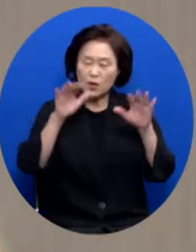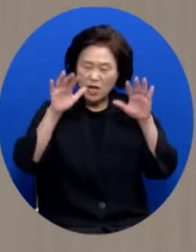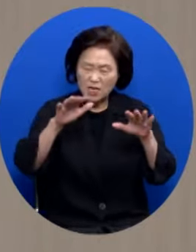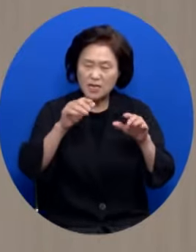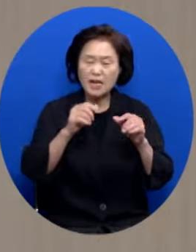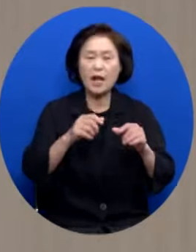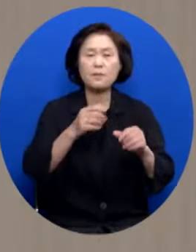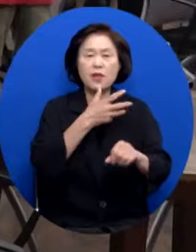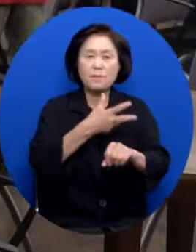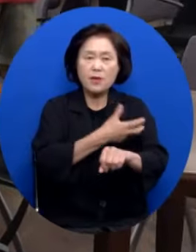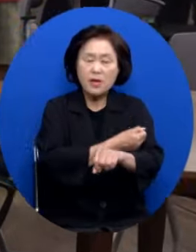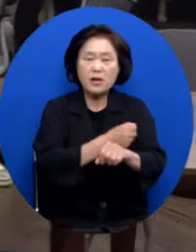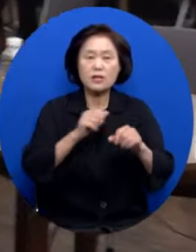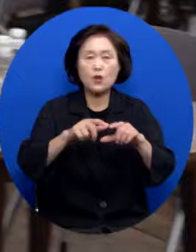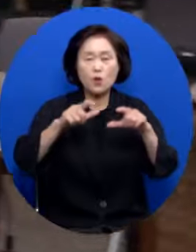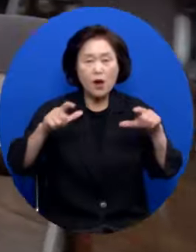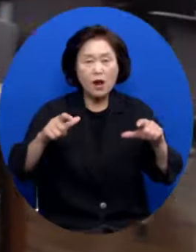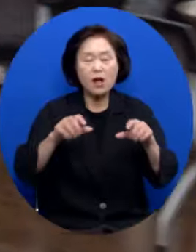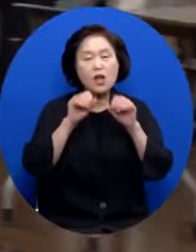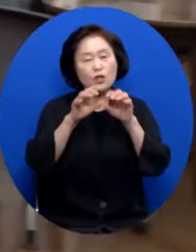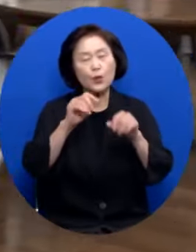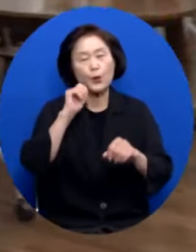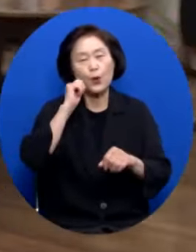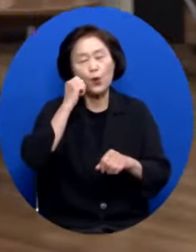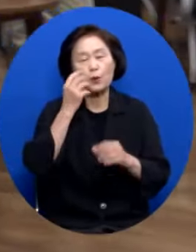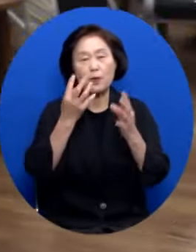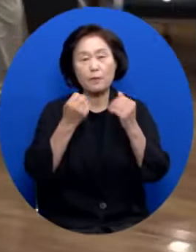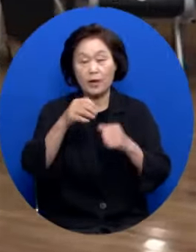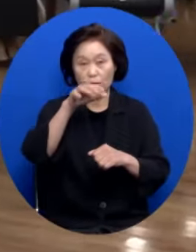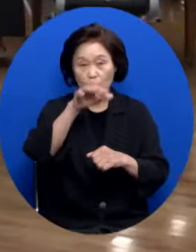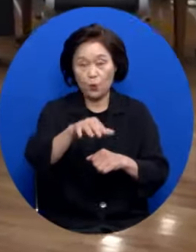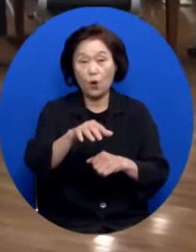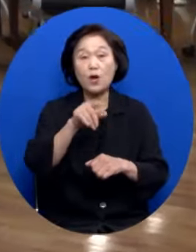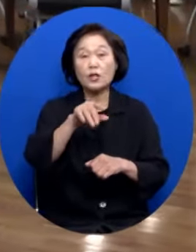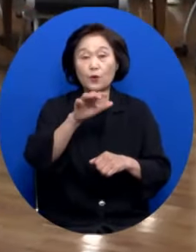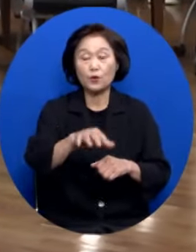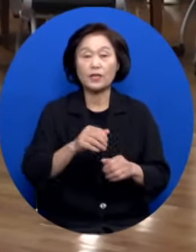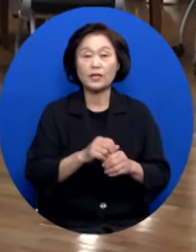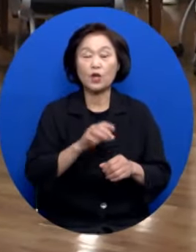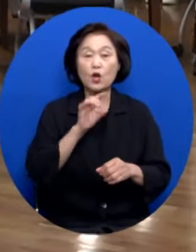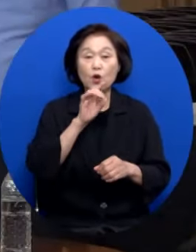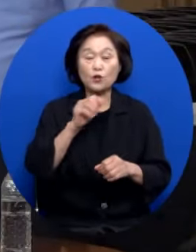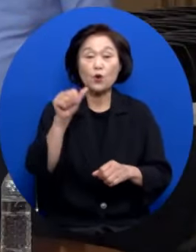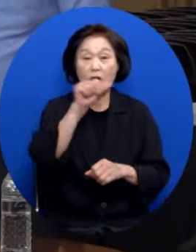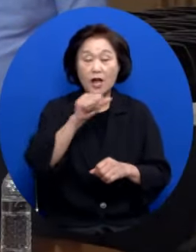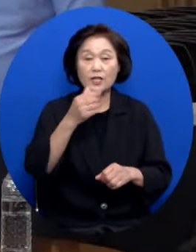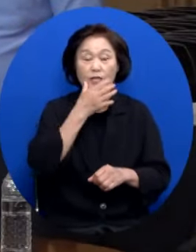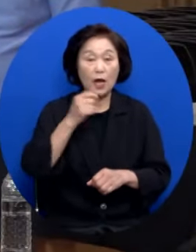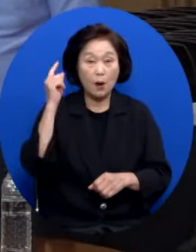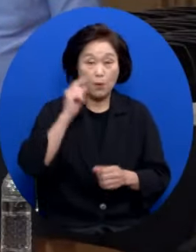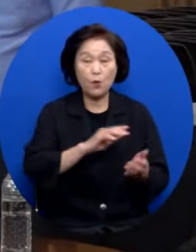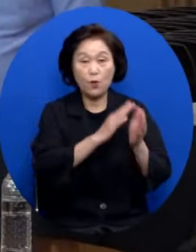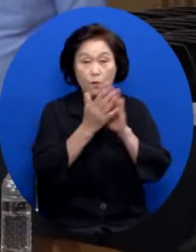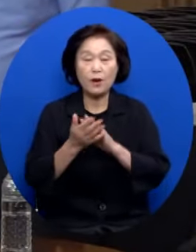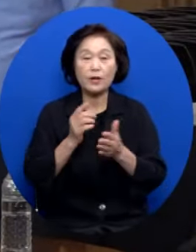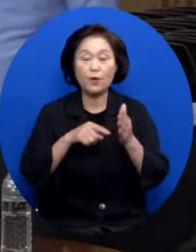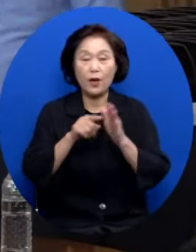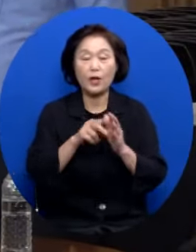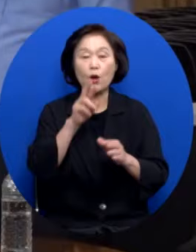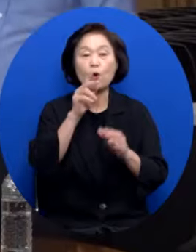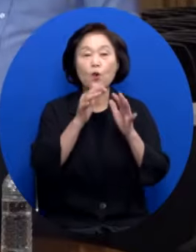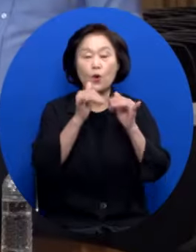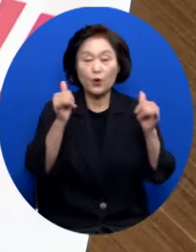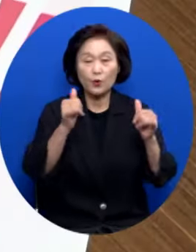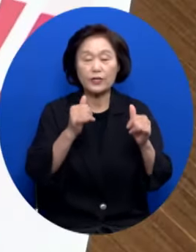확산으로 선교에 어려움을 겪고 있는 곳입니다. 이에 횃불재단은 중앙아시아 복음화를 위해 고려인 사역자를